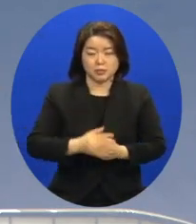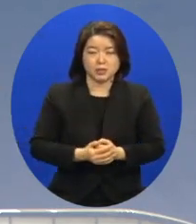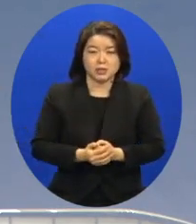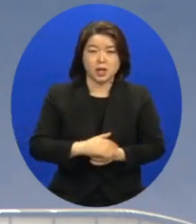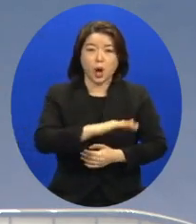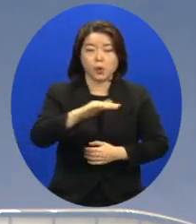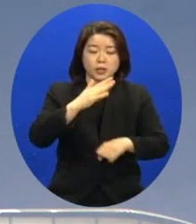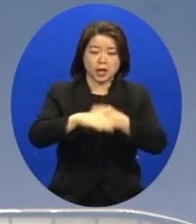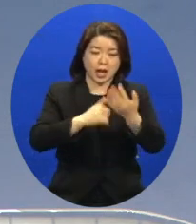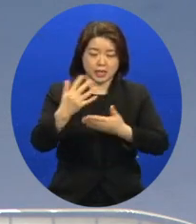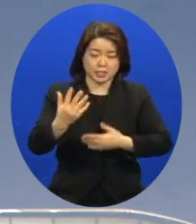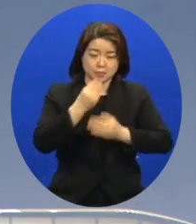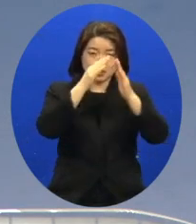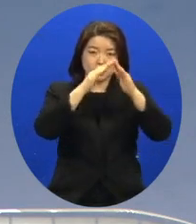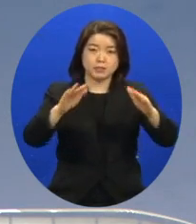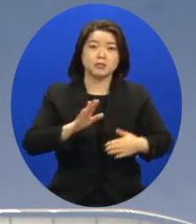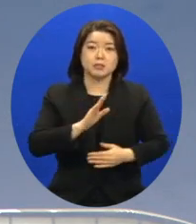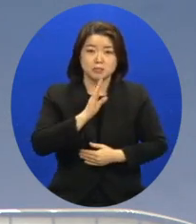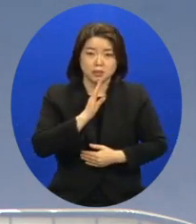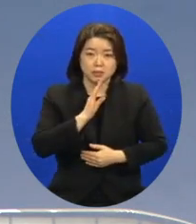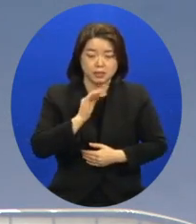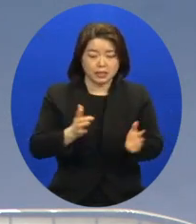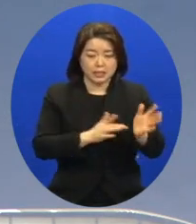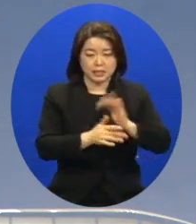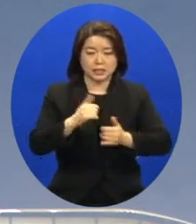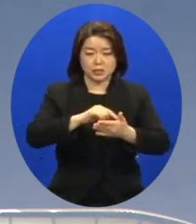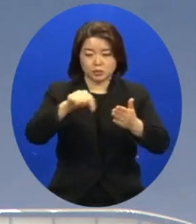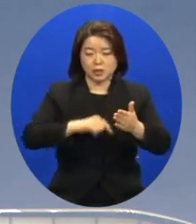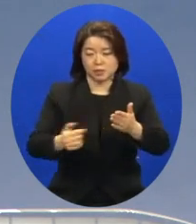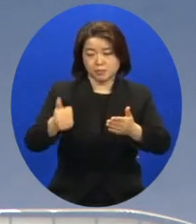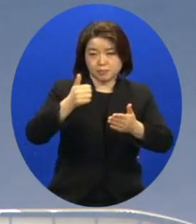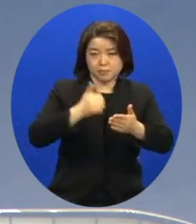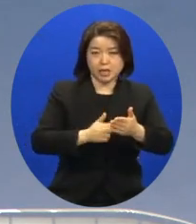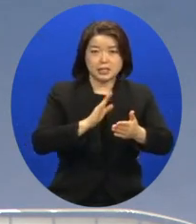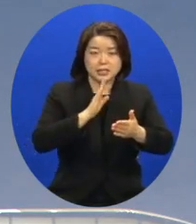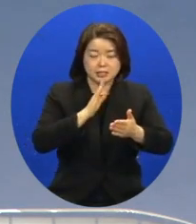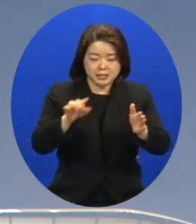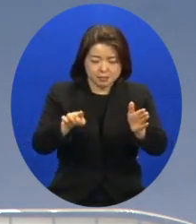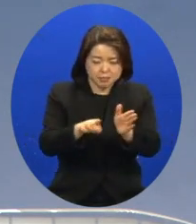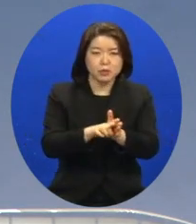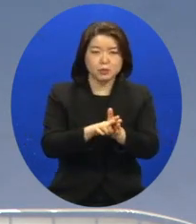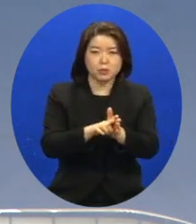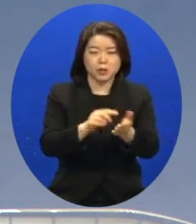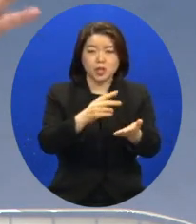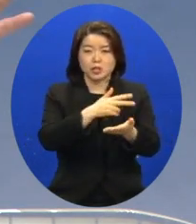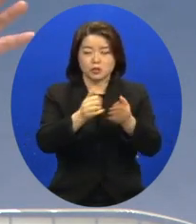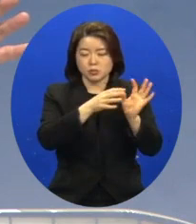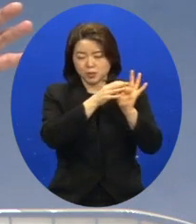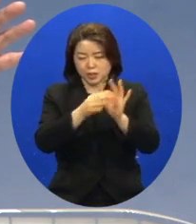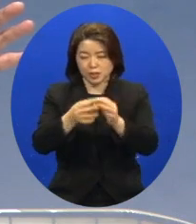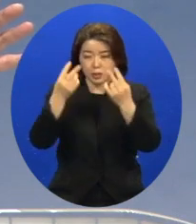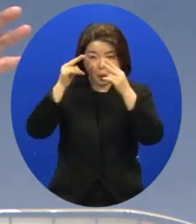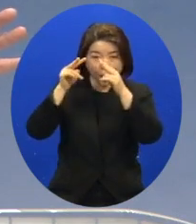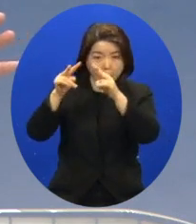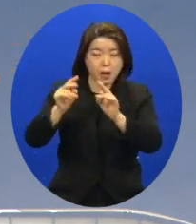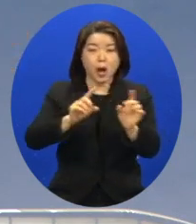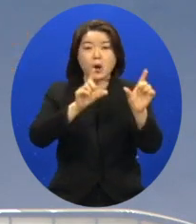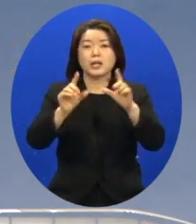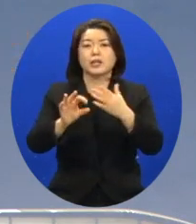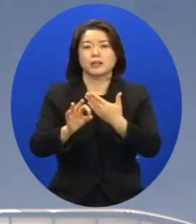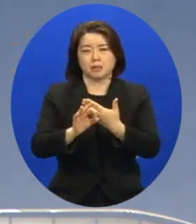하나님의 성전입니다. 우리 안에 예수님이 정말 거하시는 것을 우리가 진짜 믿고 주님을 계속 바라보고